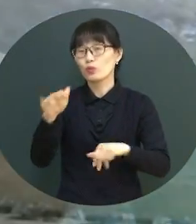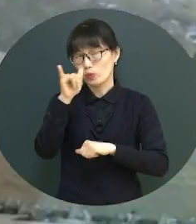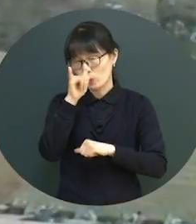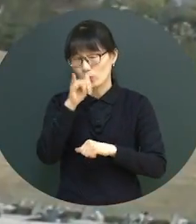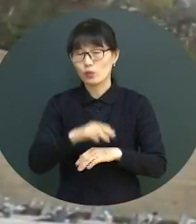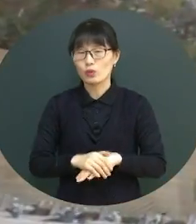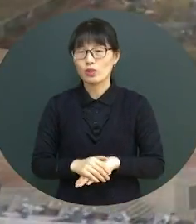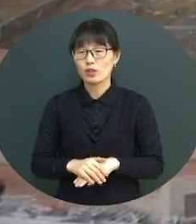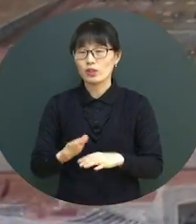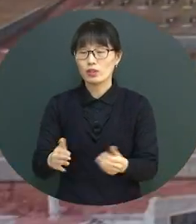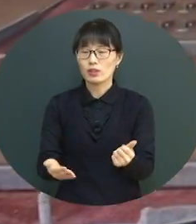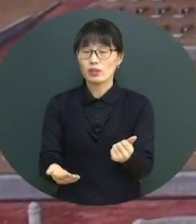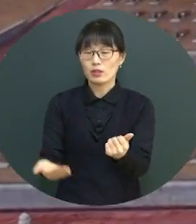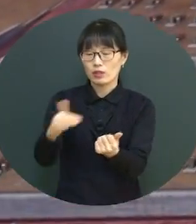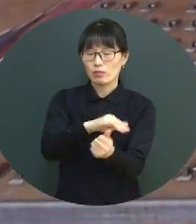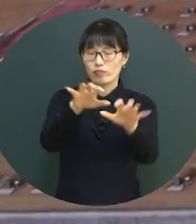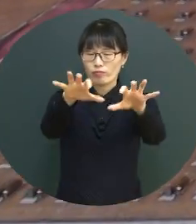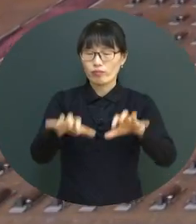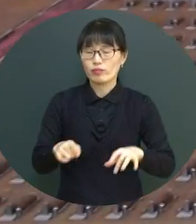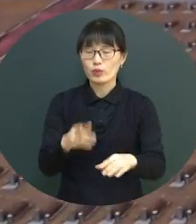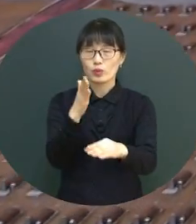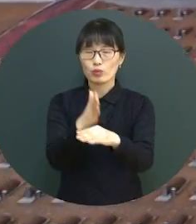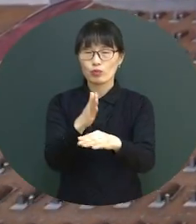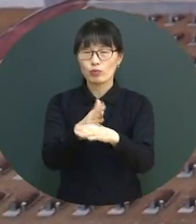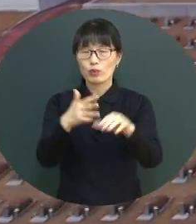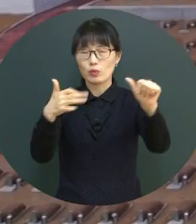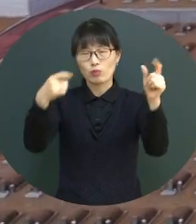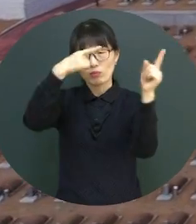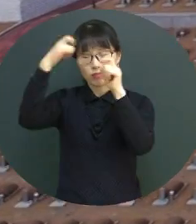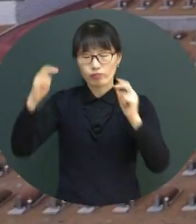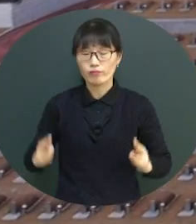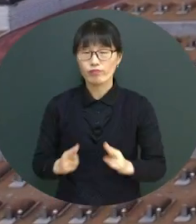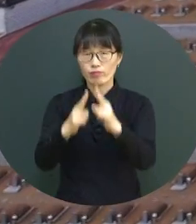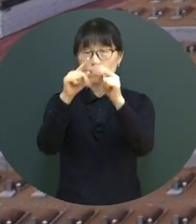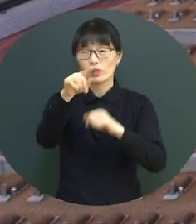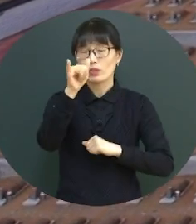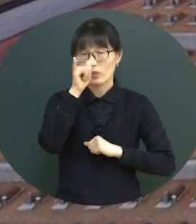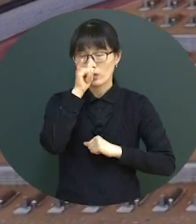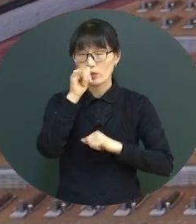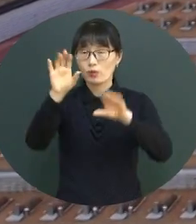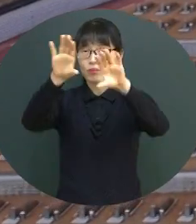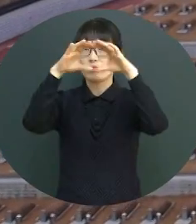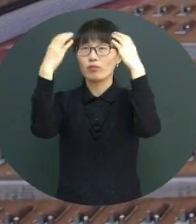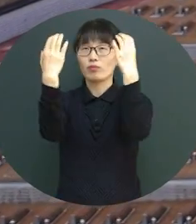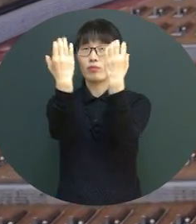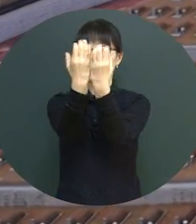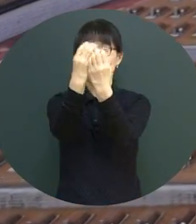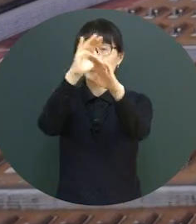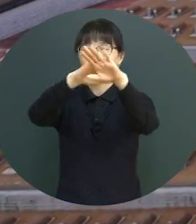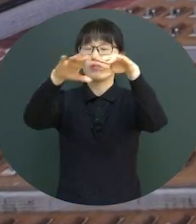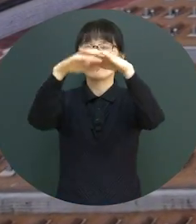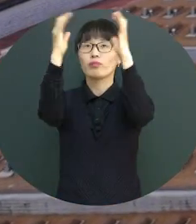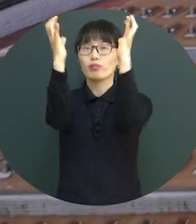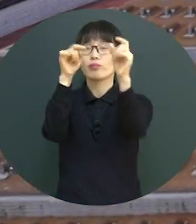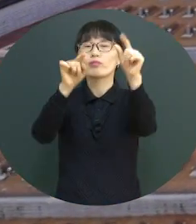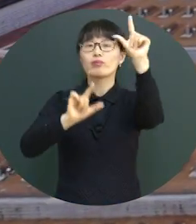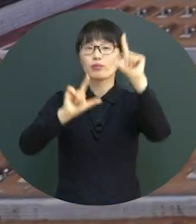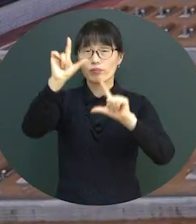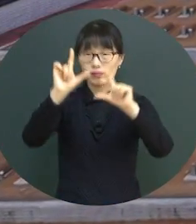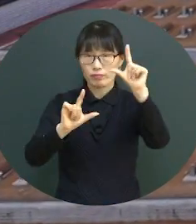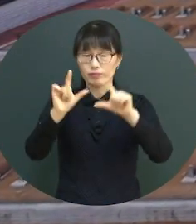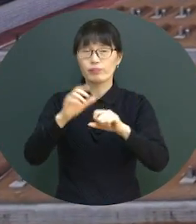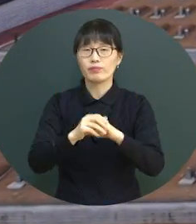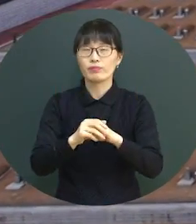묘역 중앙에는 5.18 민주항쟁 추모탑이 있습니다. 타원형의 조형물을 두 손으로 감싸하는